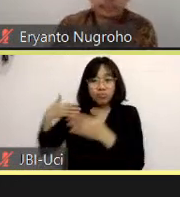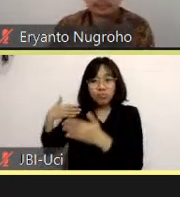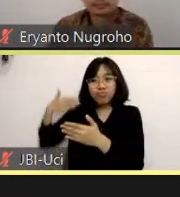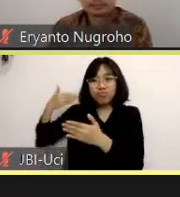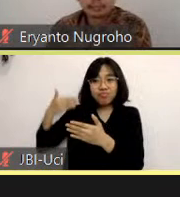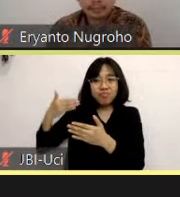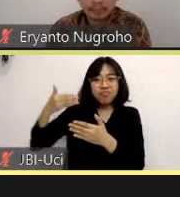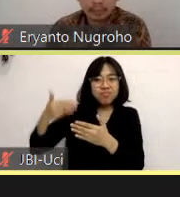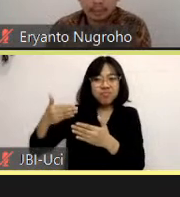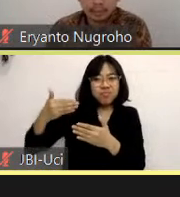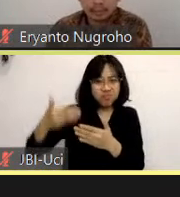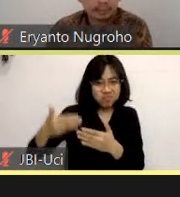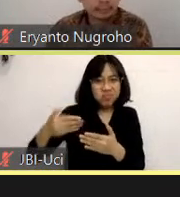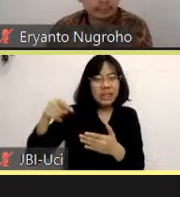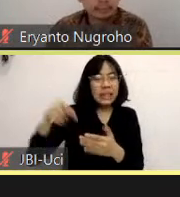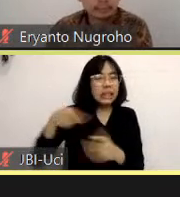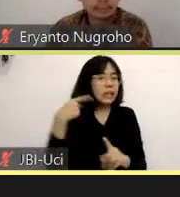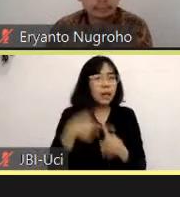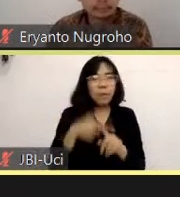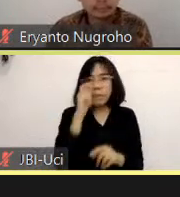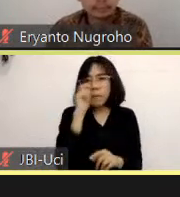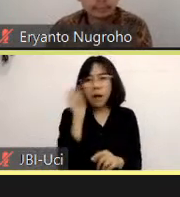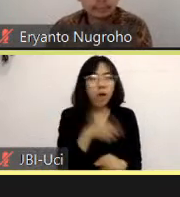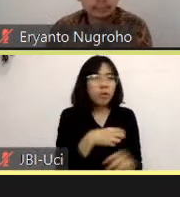menjadi semakin parah selama 10 tahun terakhir,